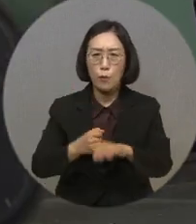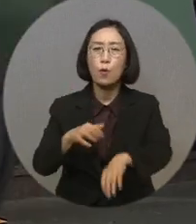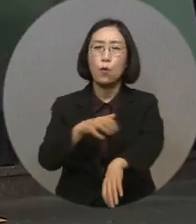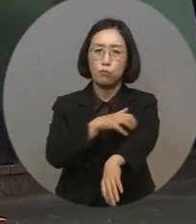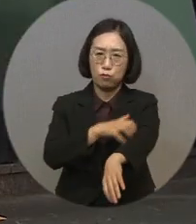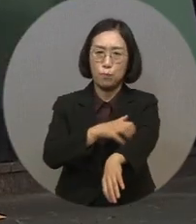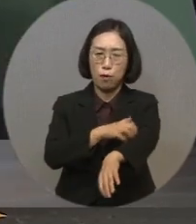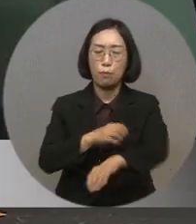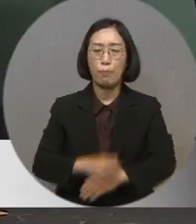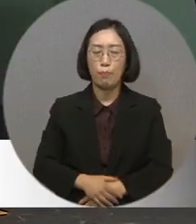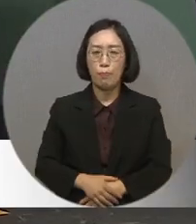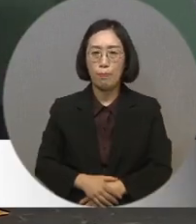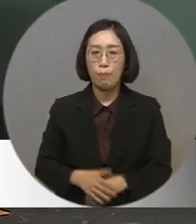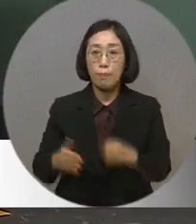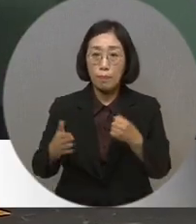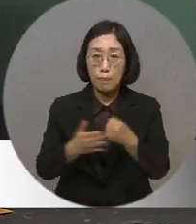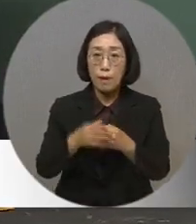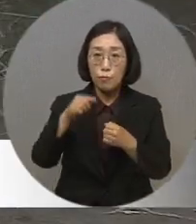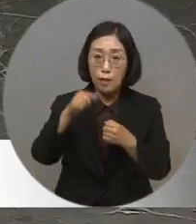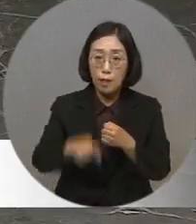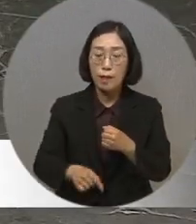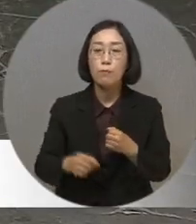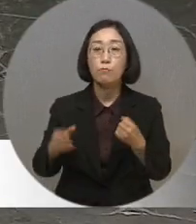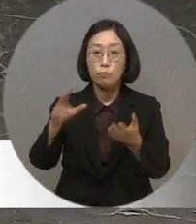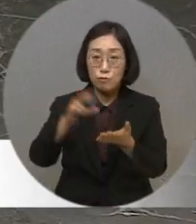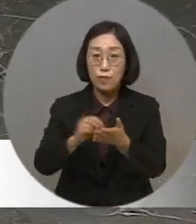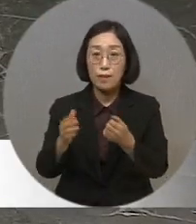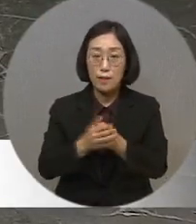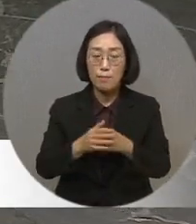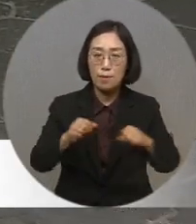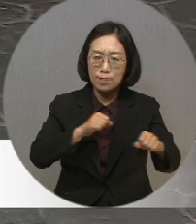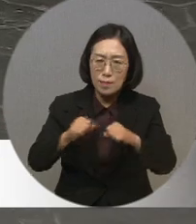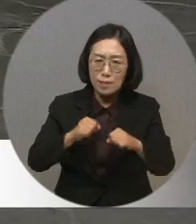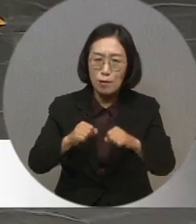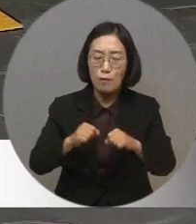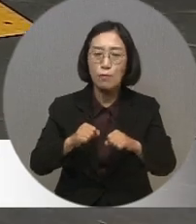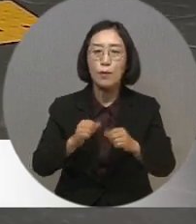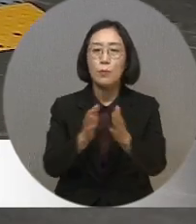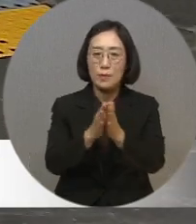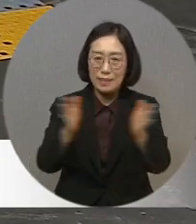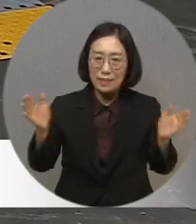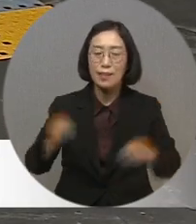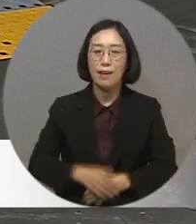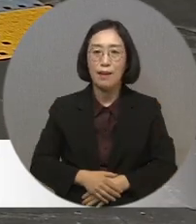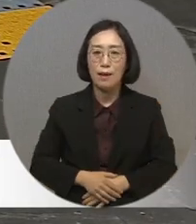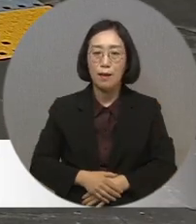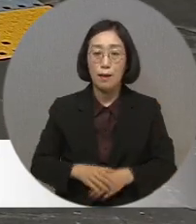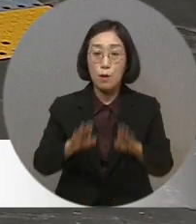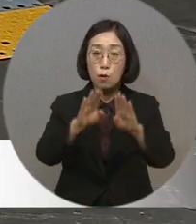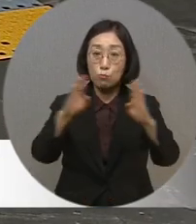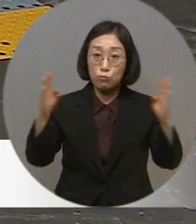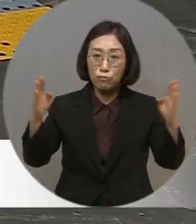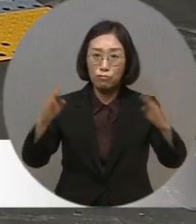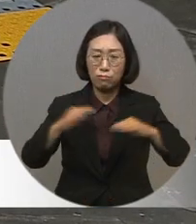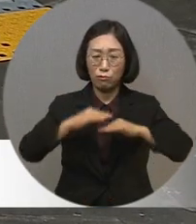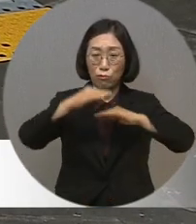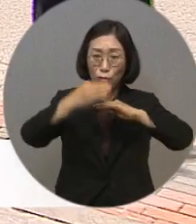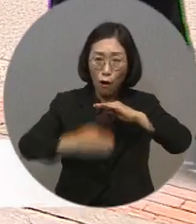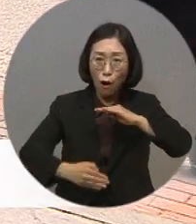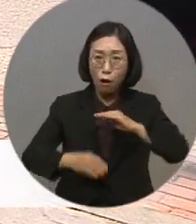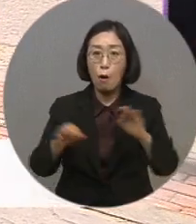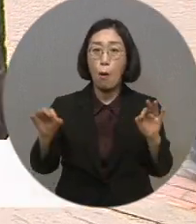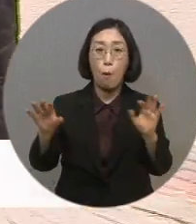상황입니다. 이러한 점에 착안해 무장애 실천 운동이 시작됐습니다. 문 앞에 턱으로 겪는 어려움을